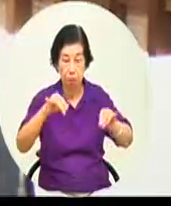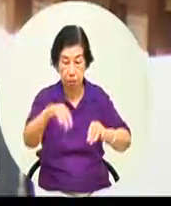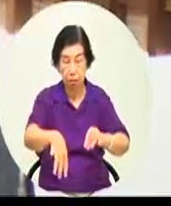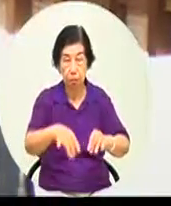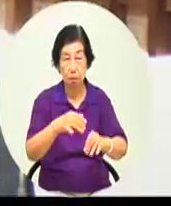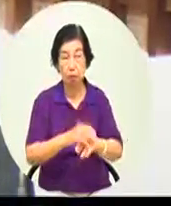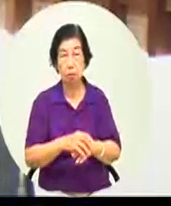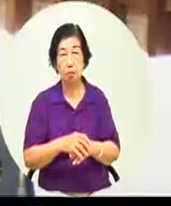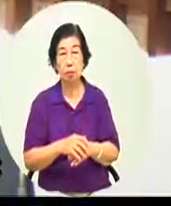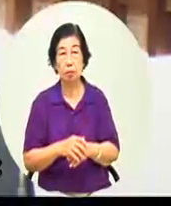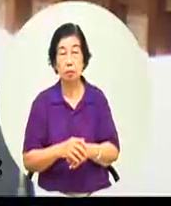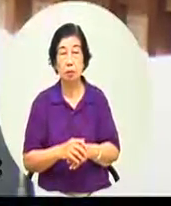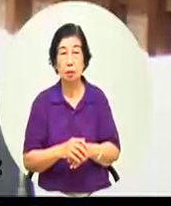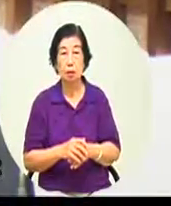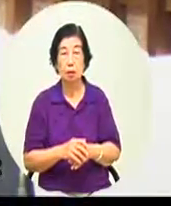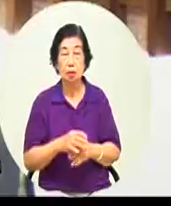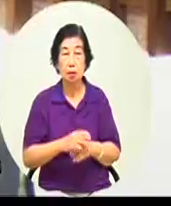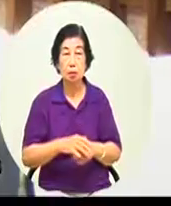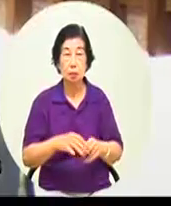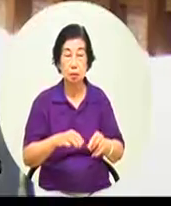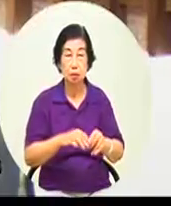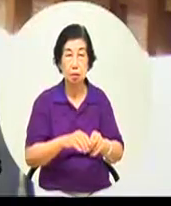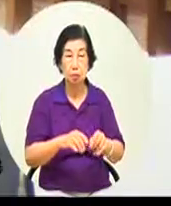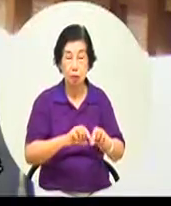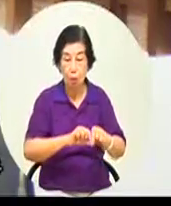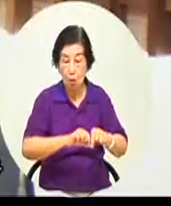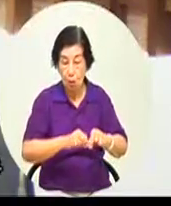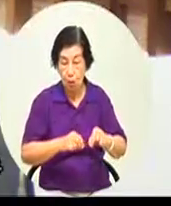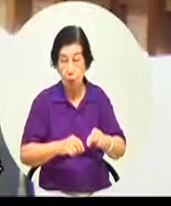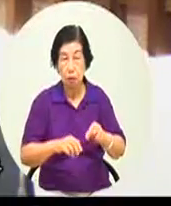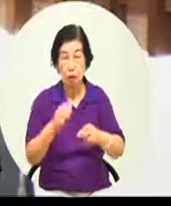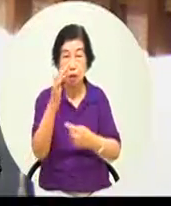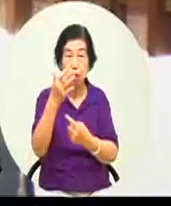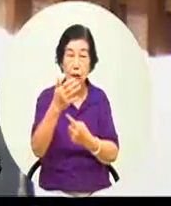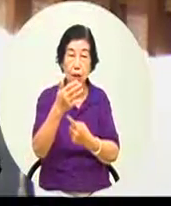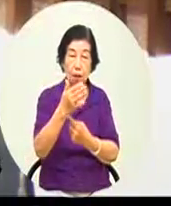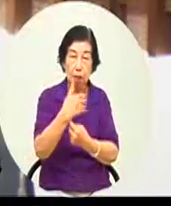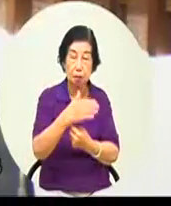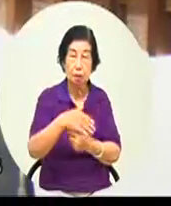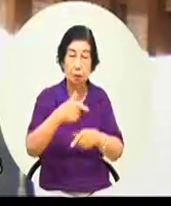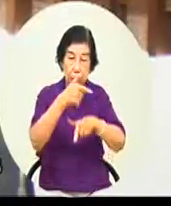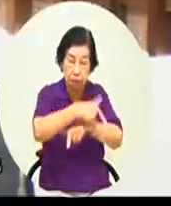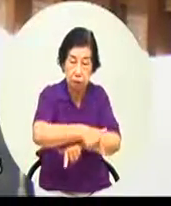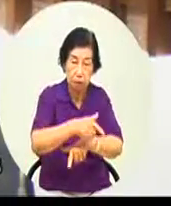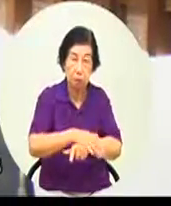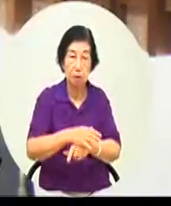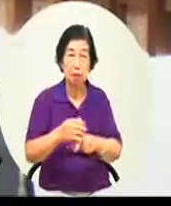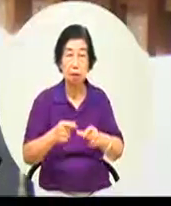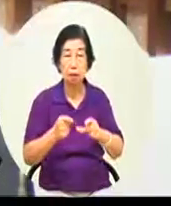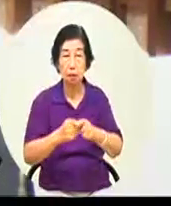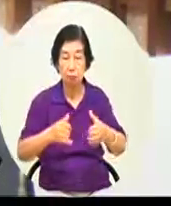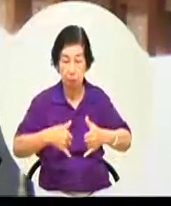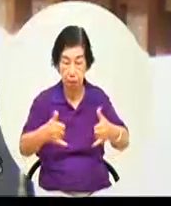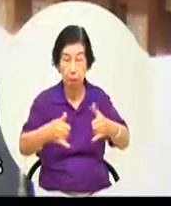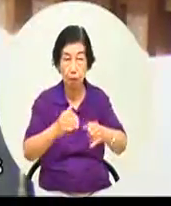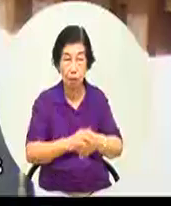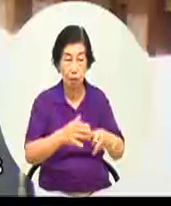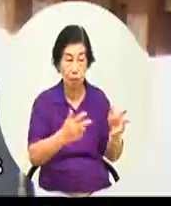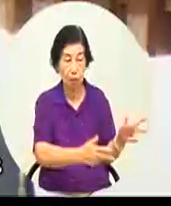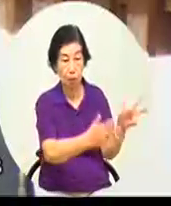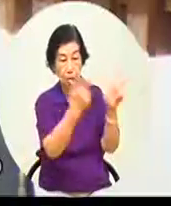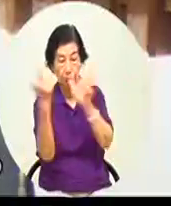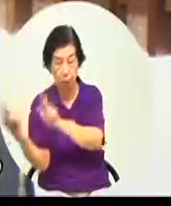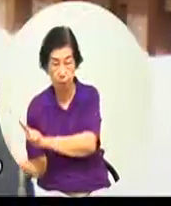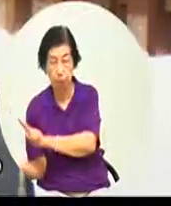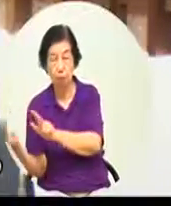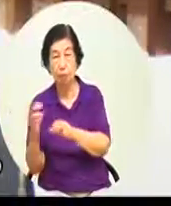过，看是沿旗南公路，或者是另辟一个啊一座桥啦，从盐潭啊到山林